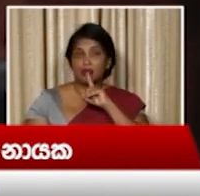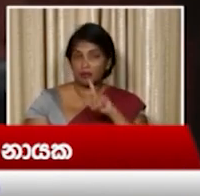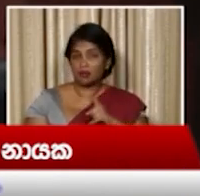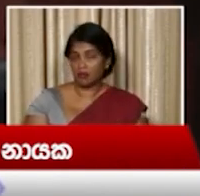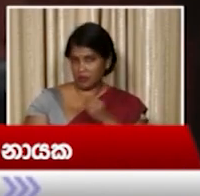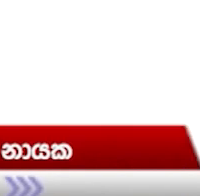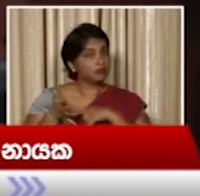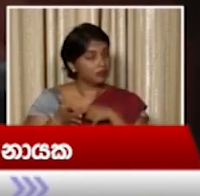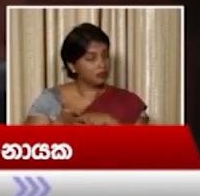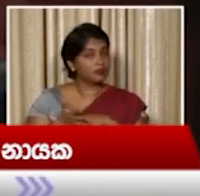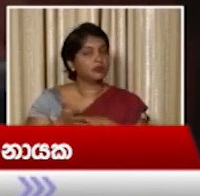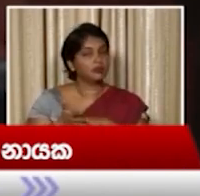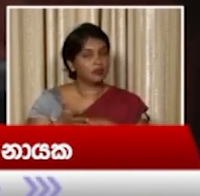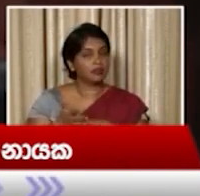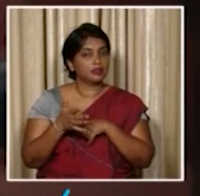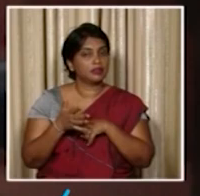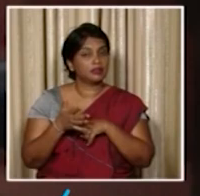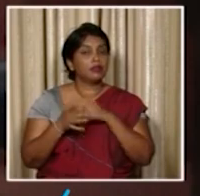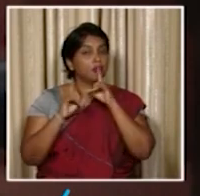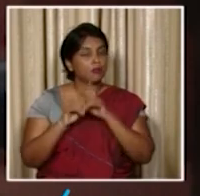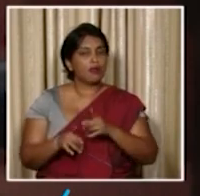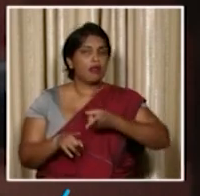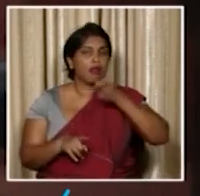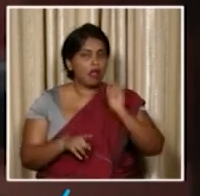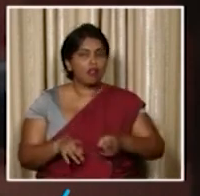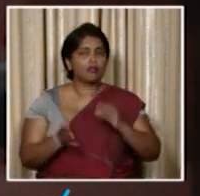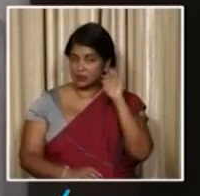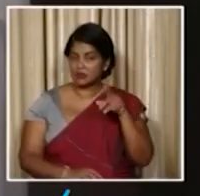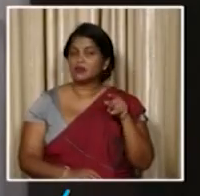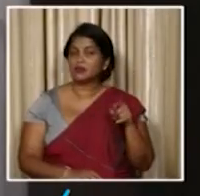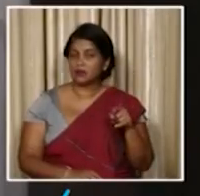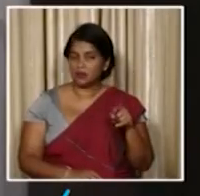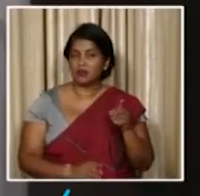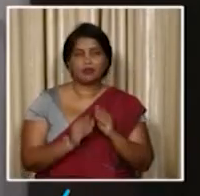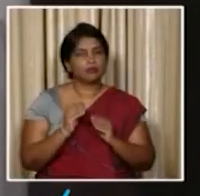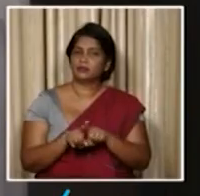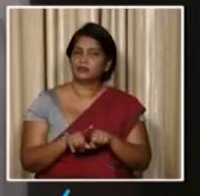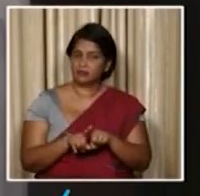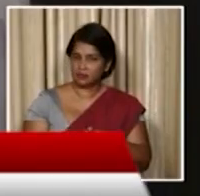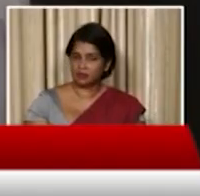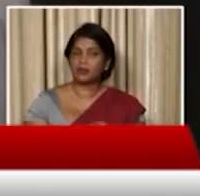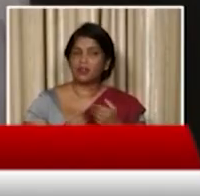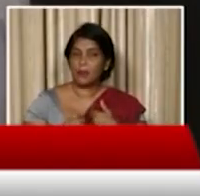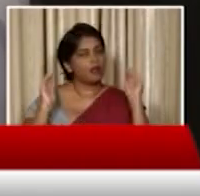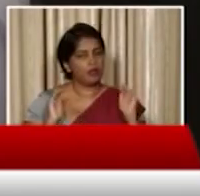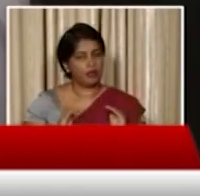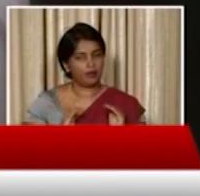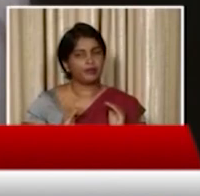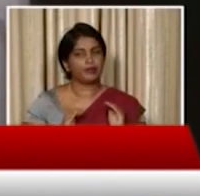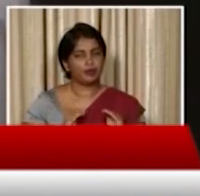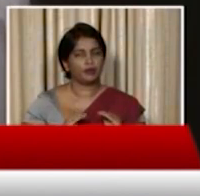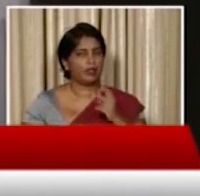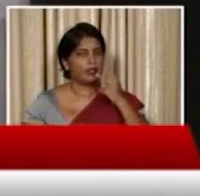දෙනවාද නැද්ද කියලා කාර්ය සටහන් වල වෙන එකක් අනුමත වුණා යයි කියලා සඳහන් වී තිබෙනවා උපක්‍රමශීලීව අපේ ප්‍රශ්න ඇසීම්